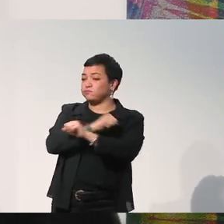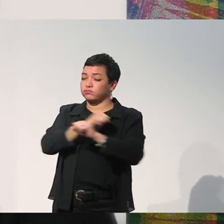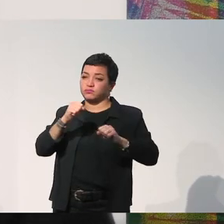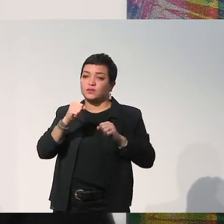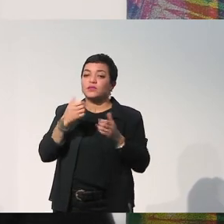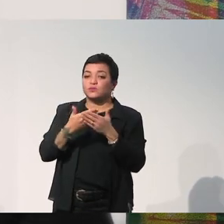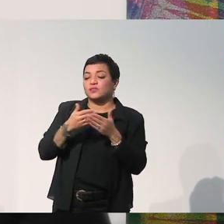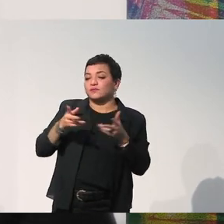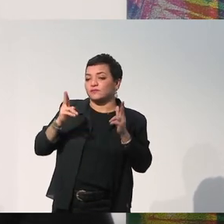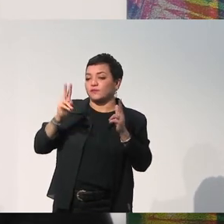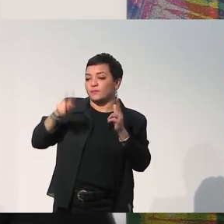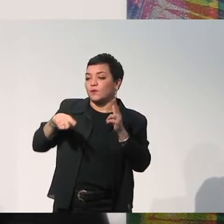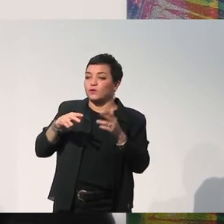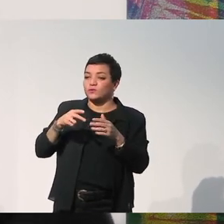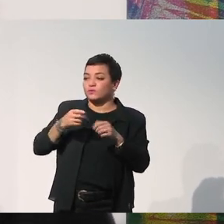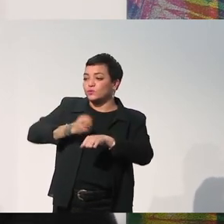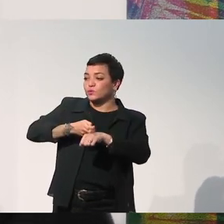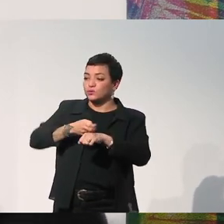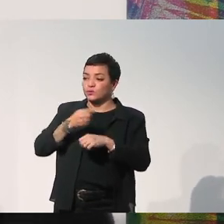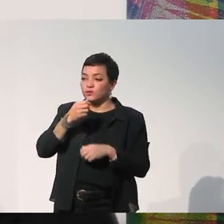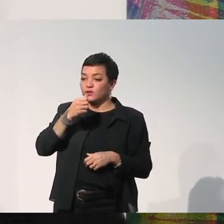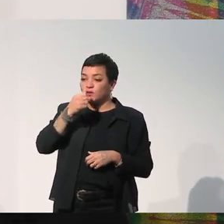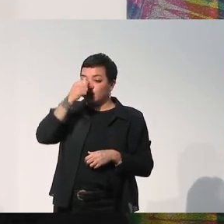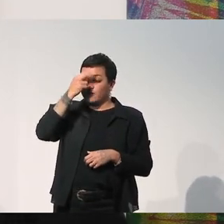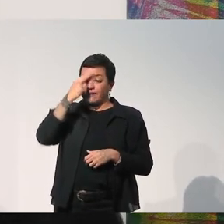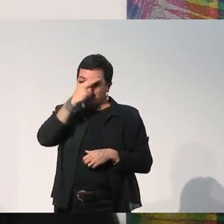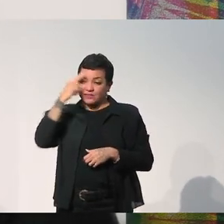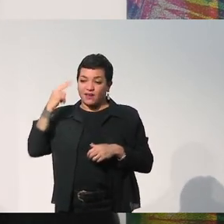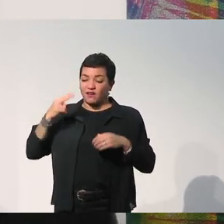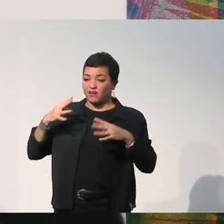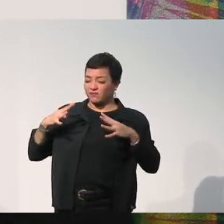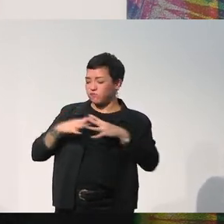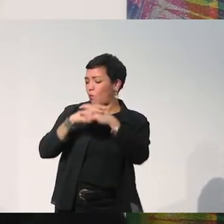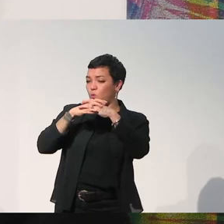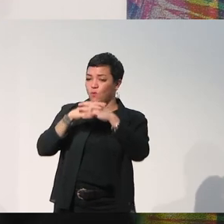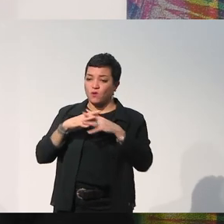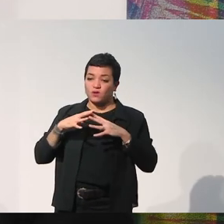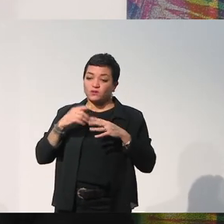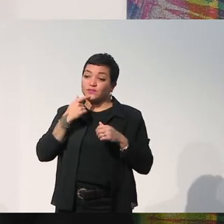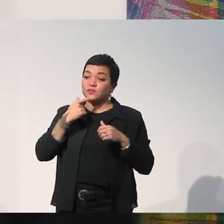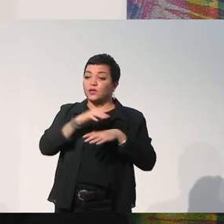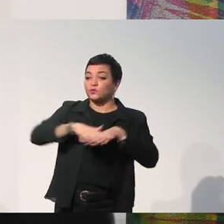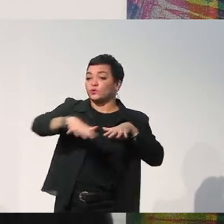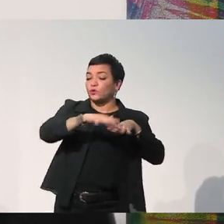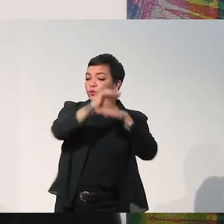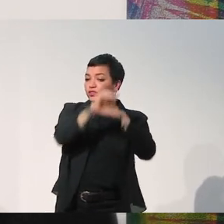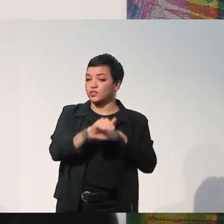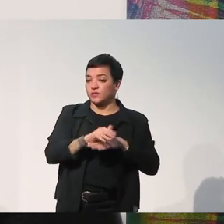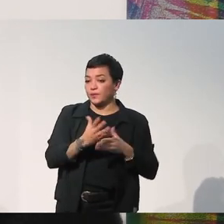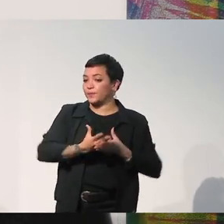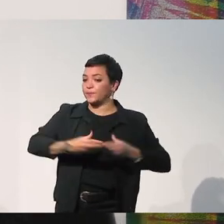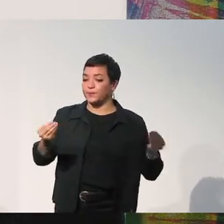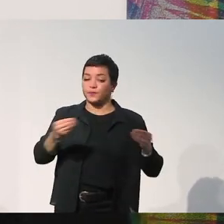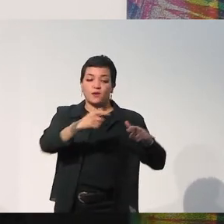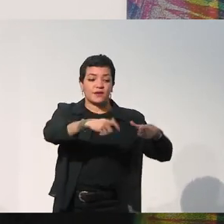fratricide, où les chrétiens se sont entretués entre eux. Et donc il n'y avait plus de zone protégée. Et donc la station